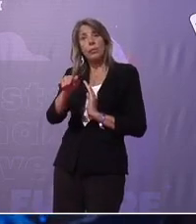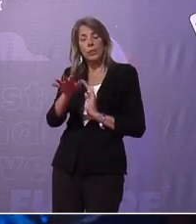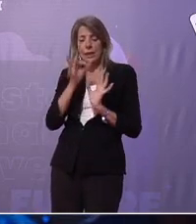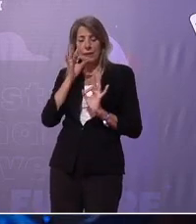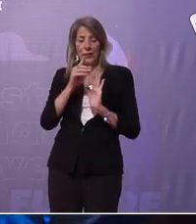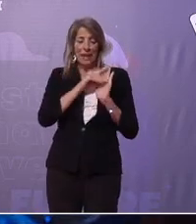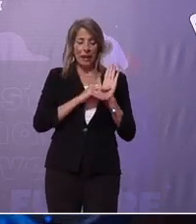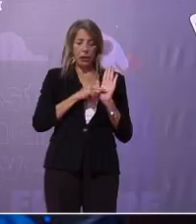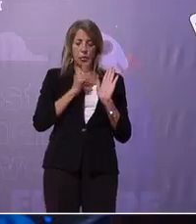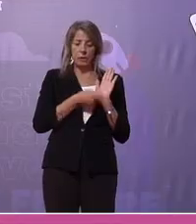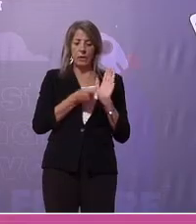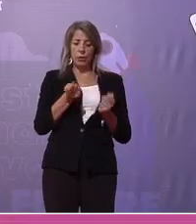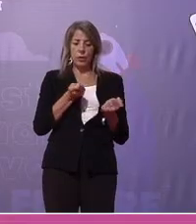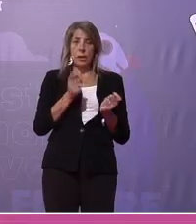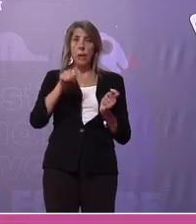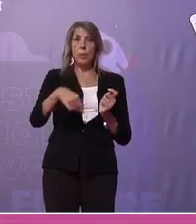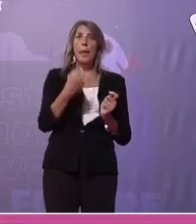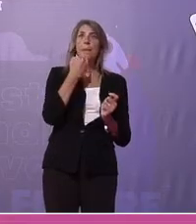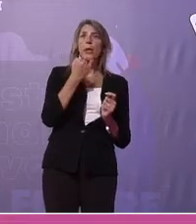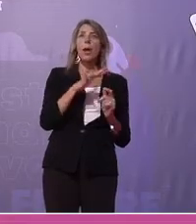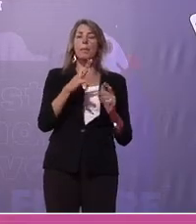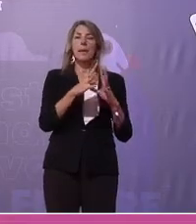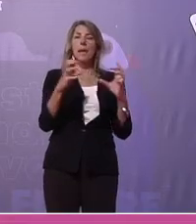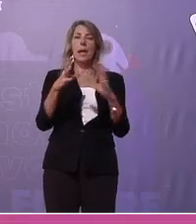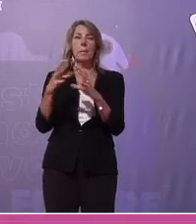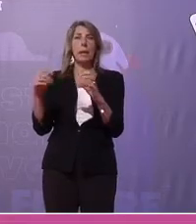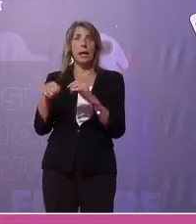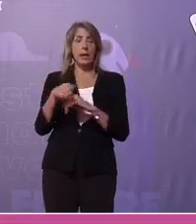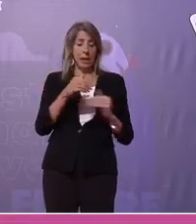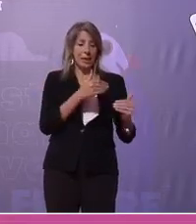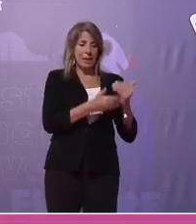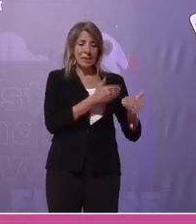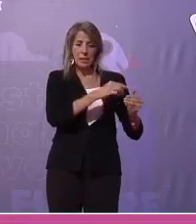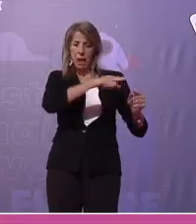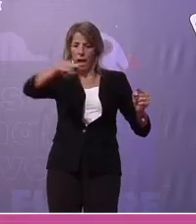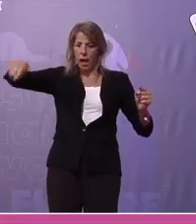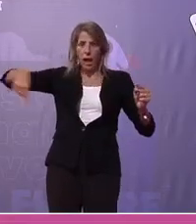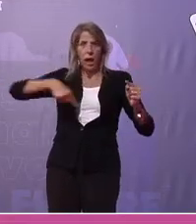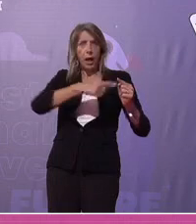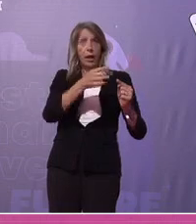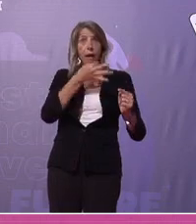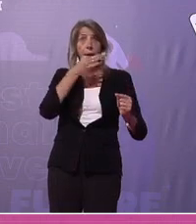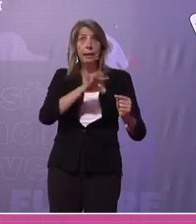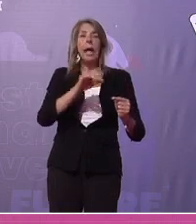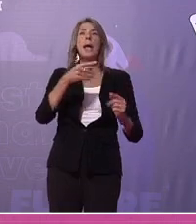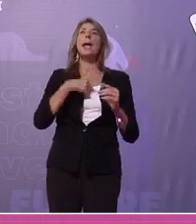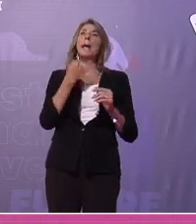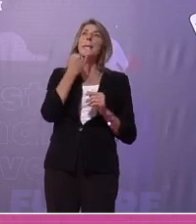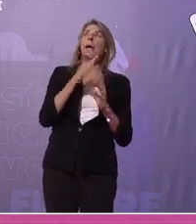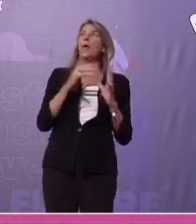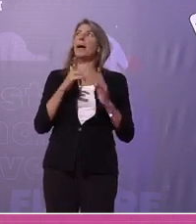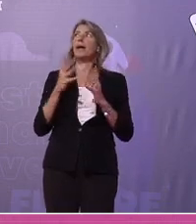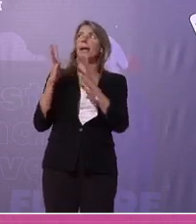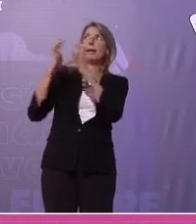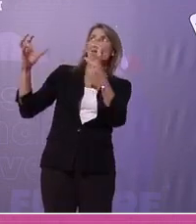dato e devi fare in modo che anche la piccola media impresa sia parte di questo sistema sia in grado quindi di interagire con colossi più grandi o